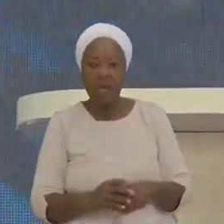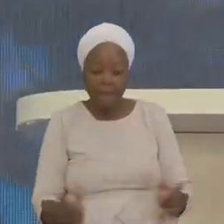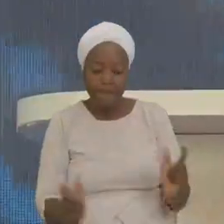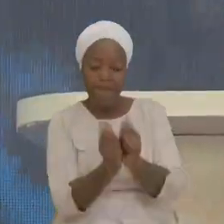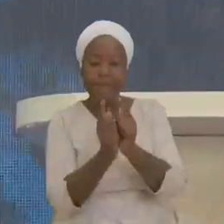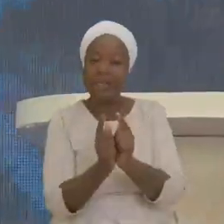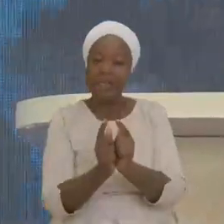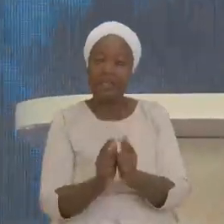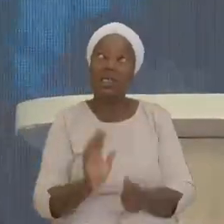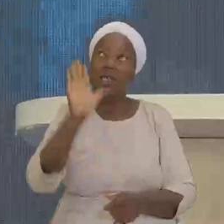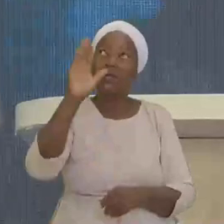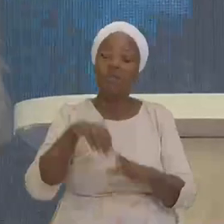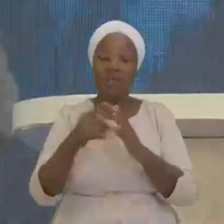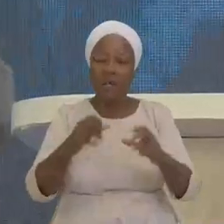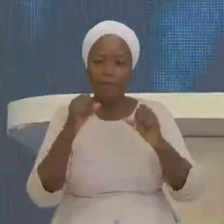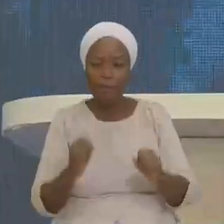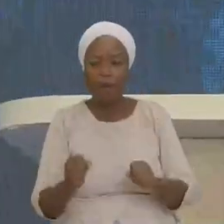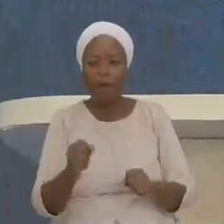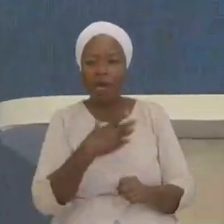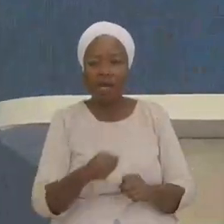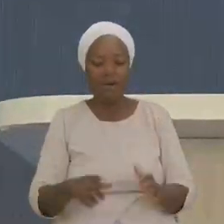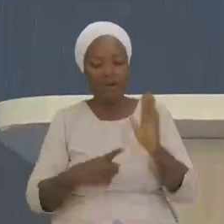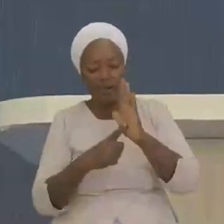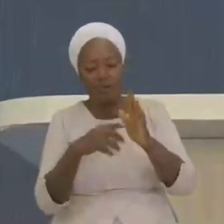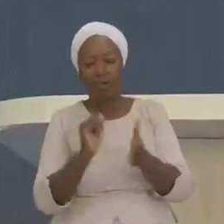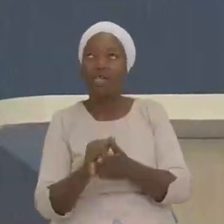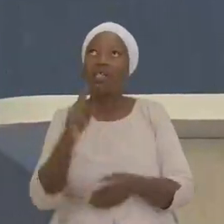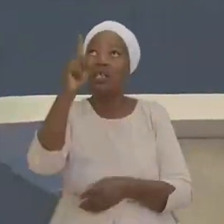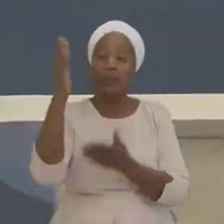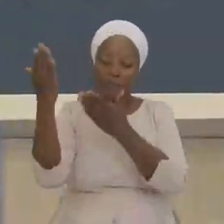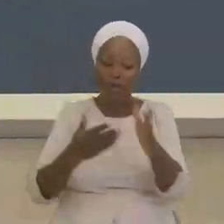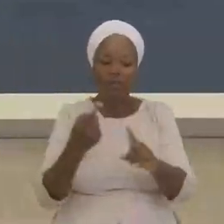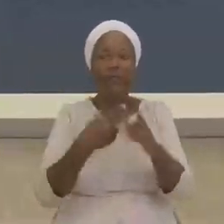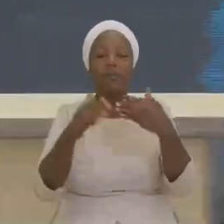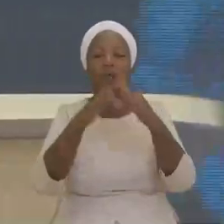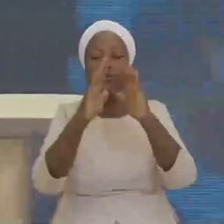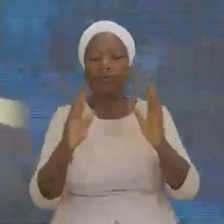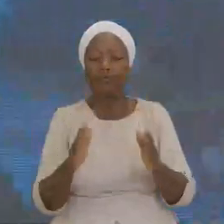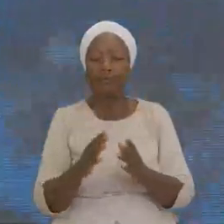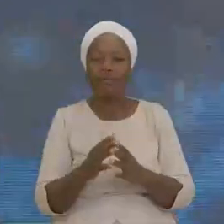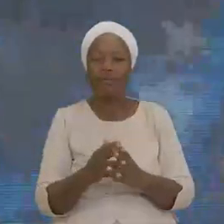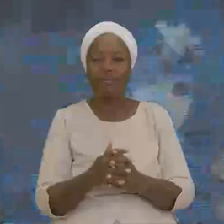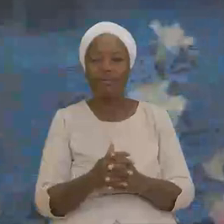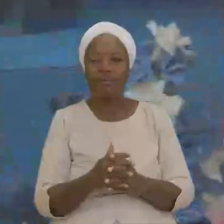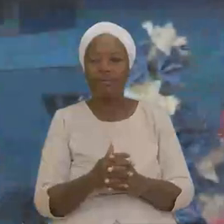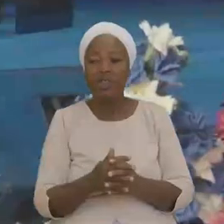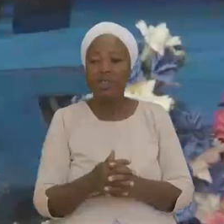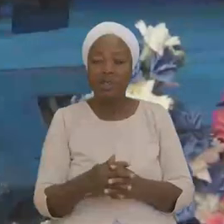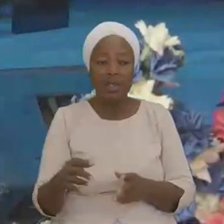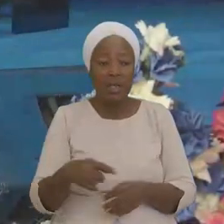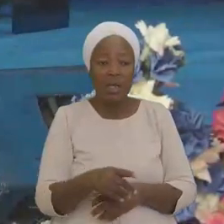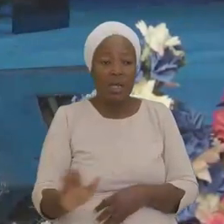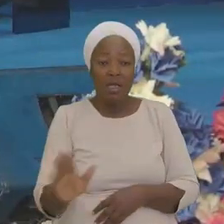ceux-là qui l'avaient contacté dans la puissance et par révélation venue du ciel,